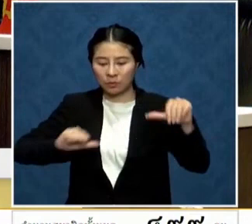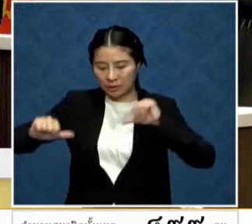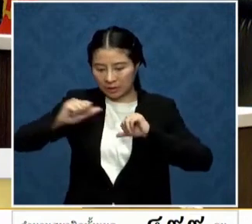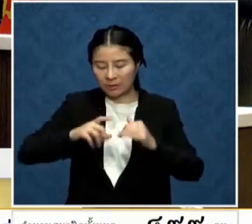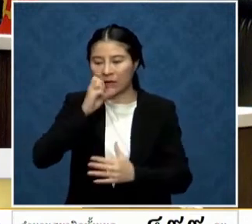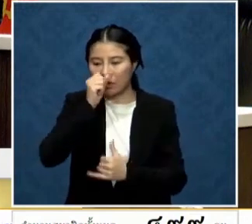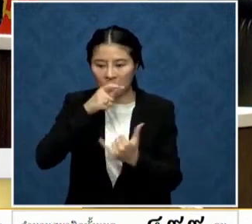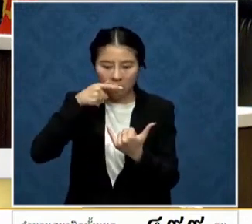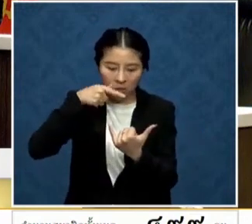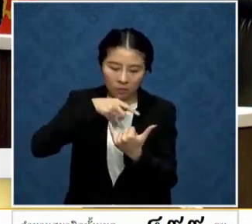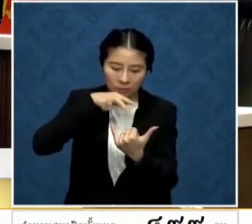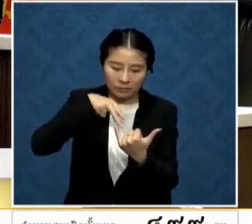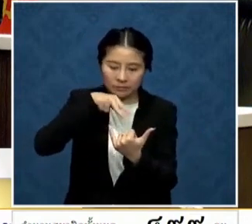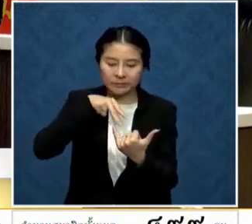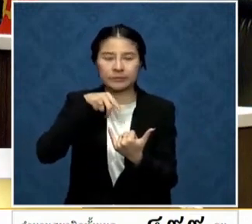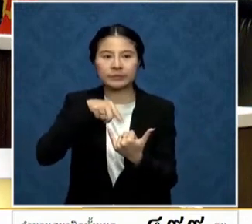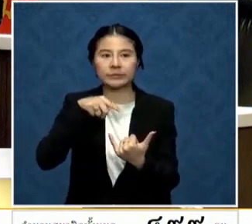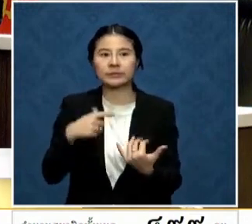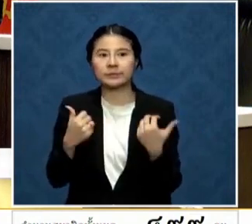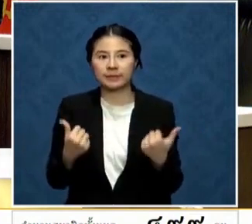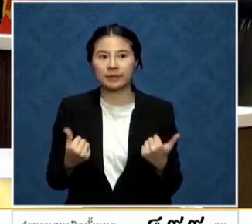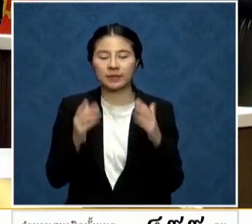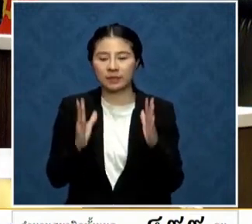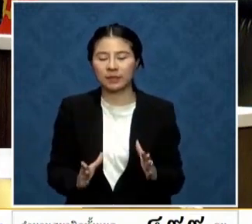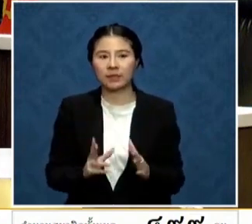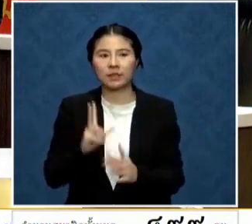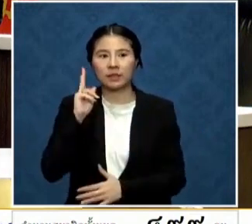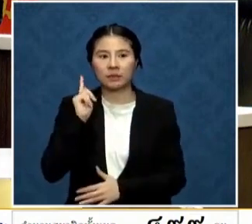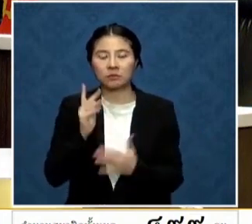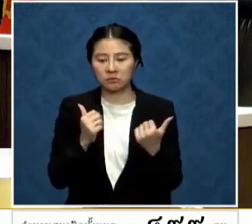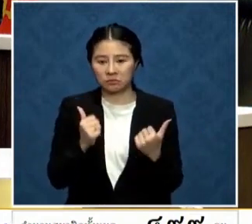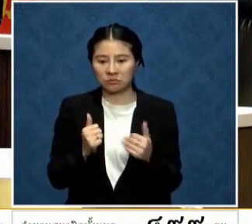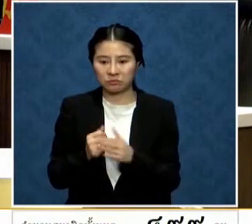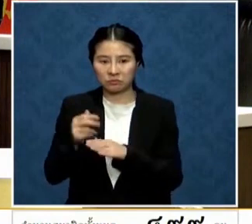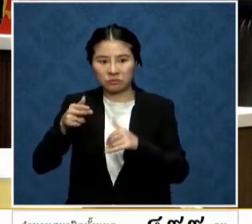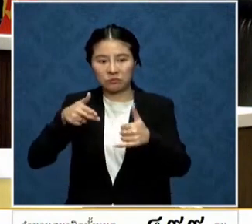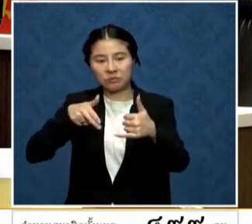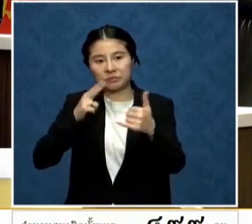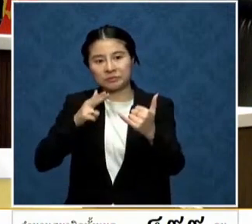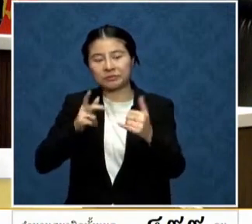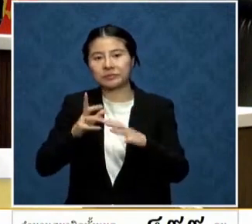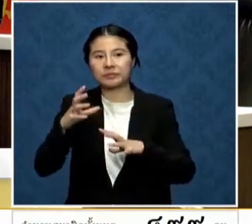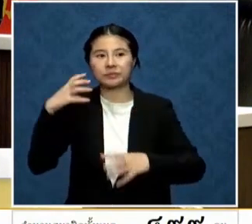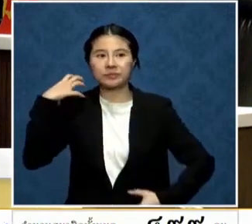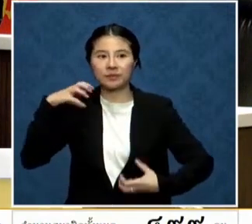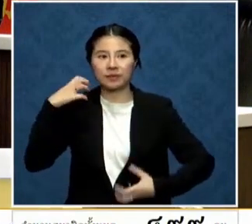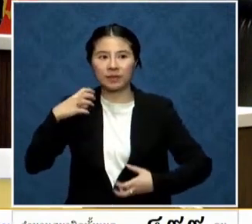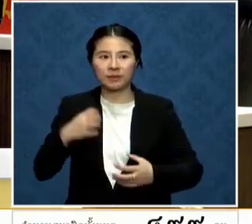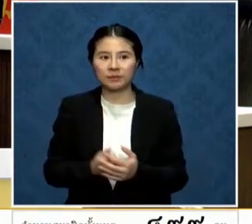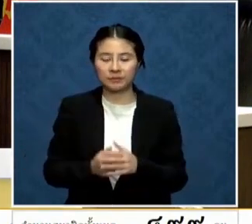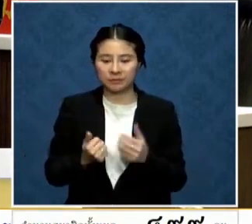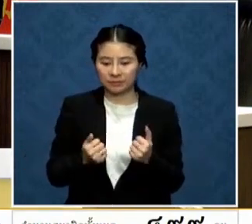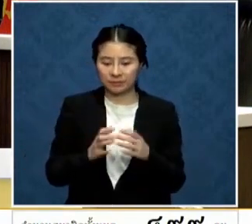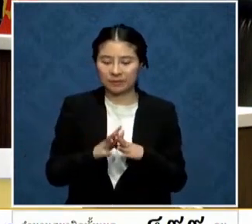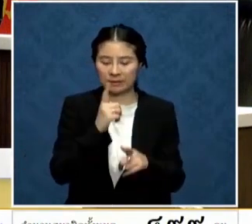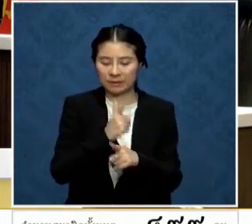2565นะครับพลาดหัวข่าวจับแก๊งค้าลิงวัดเขาหน่อแอบเปิดโรงเรือนเพาะสัตว์